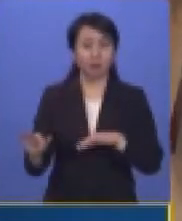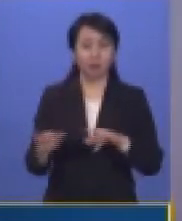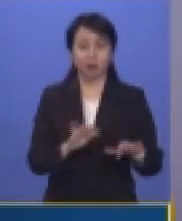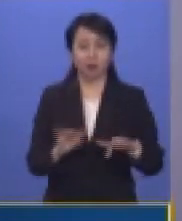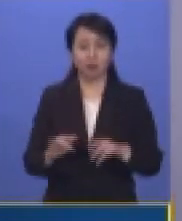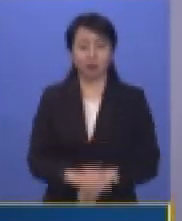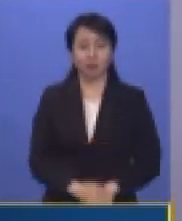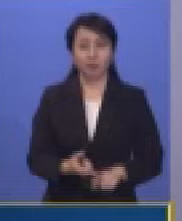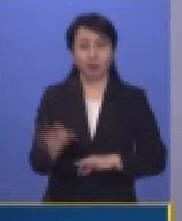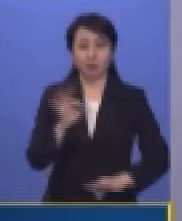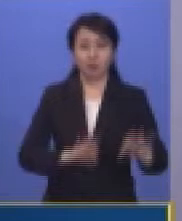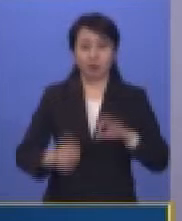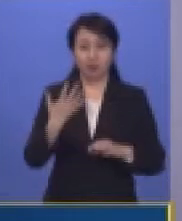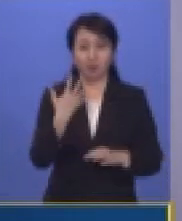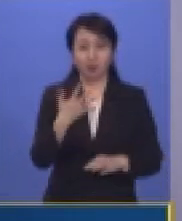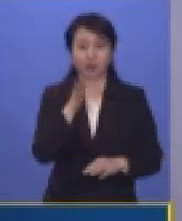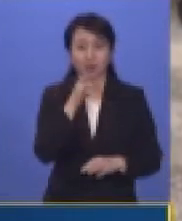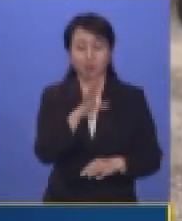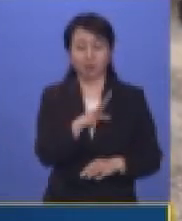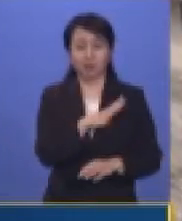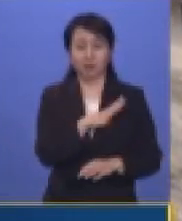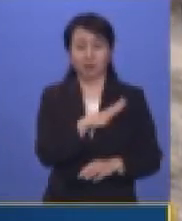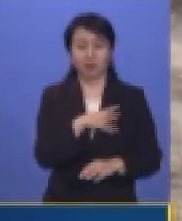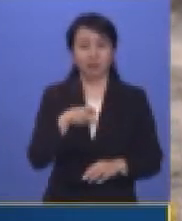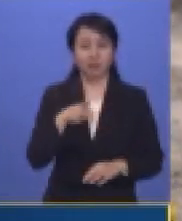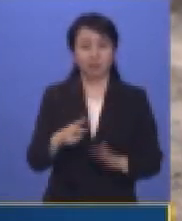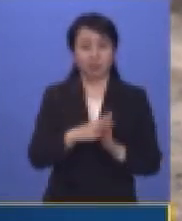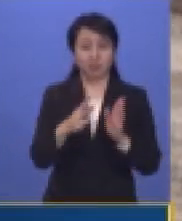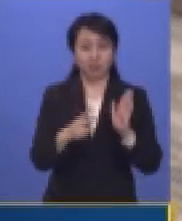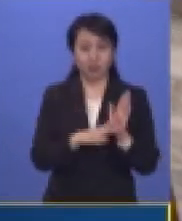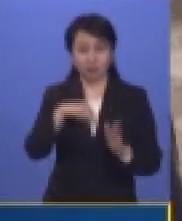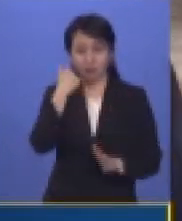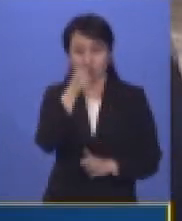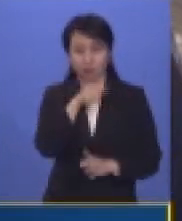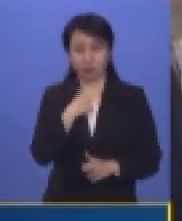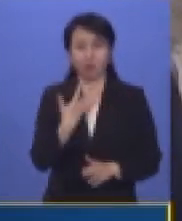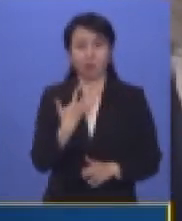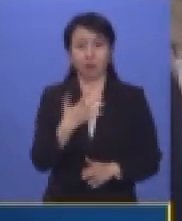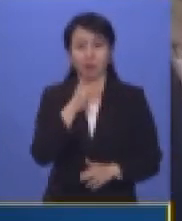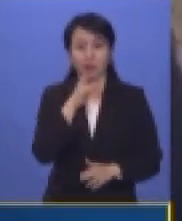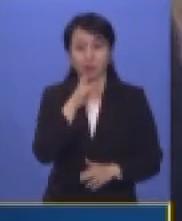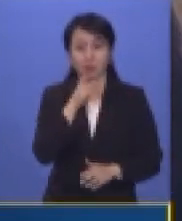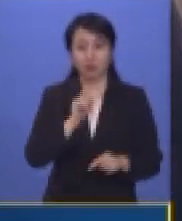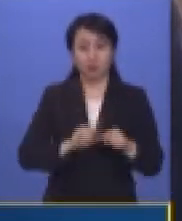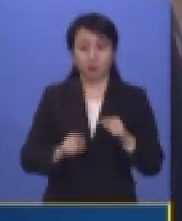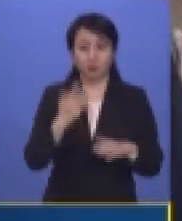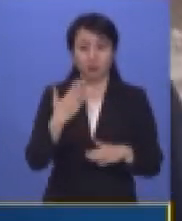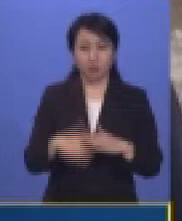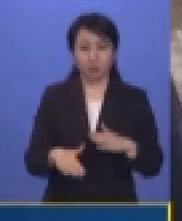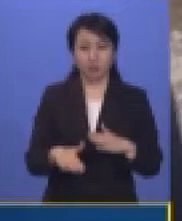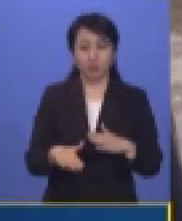мероприятий. Этот проект уже 5 лет идет. С 2017 года. Так 5 лет, и наконец-то он завершается.